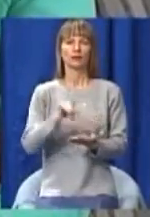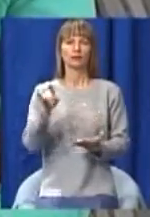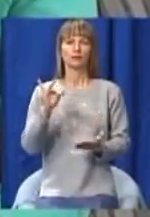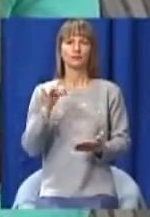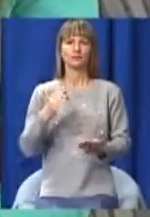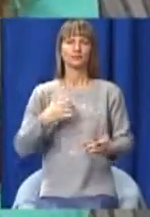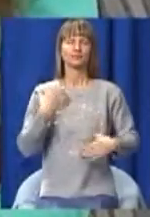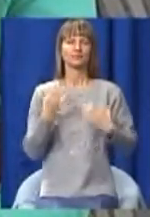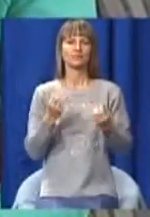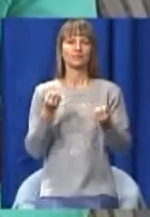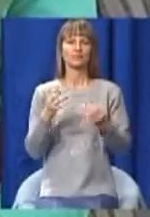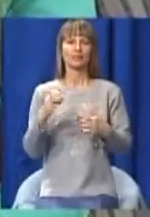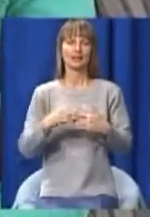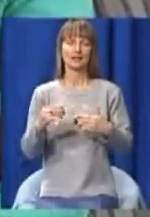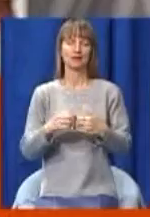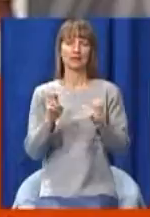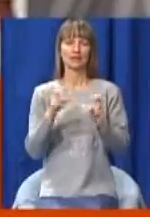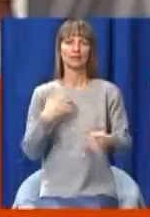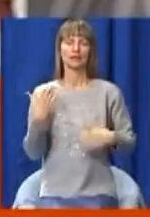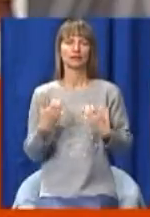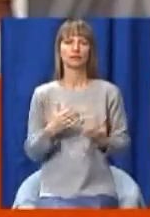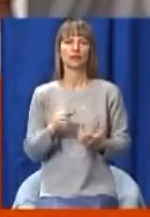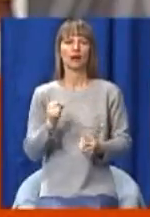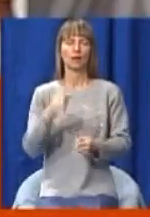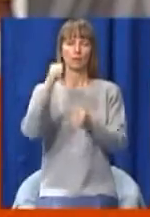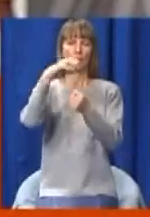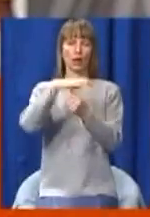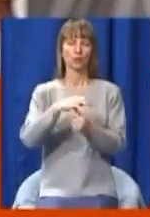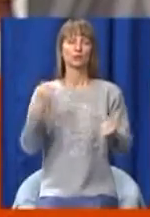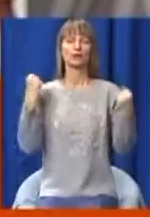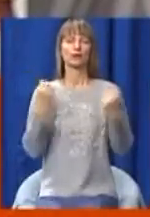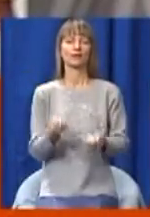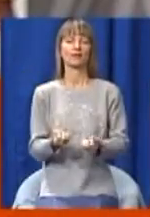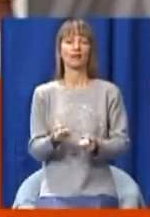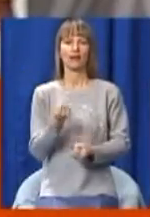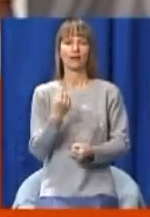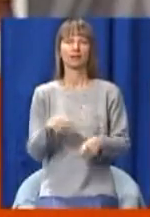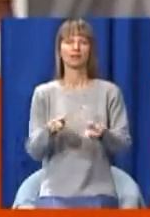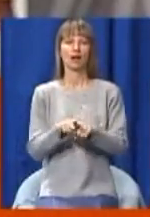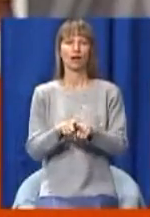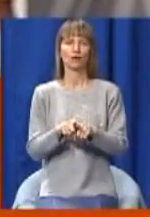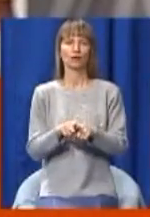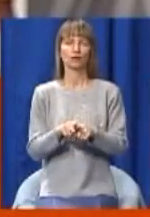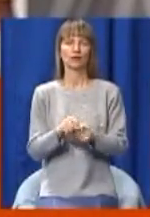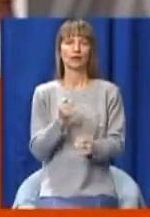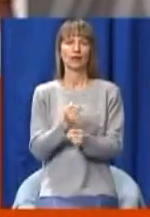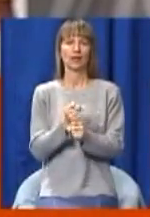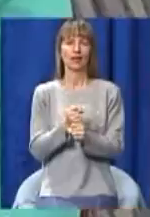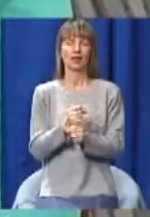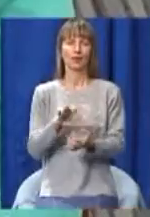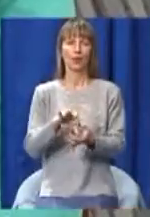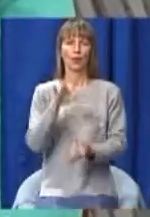хвилюватися, там, чи просто на землі сидіти, хвилюватися. А парашутний спорт, виявляється, бачите, також спалює калорії.